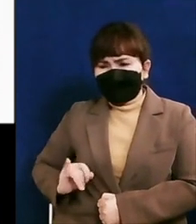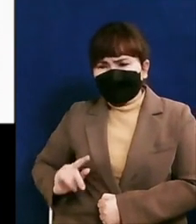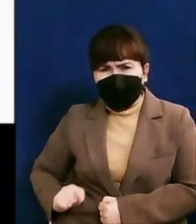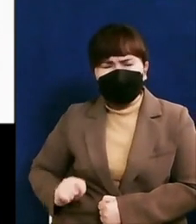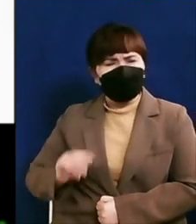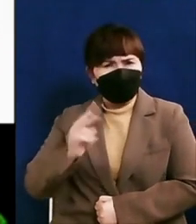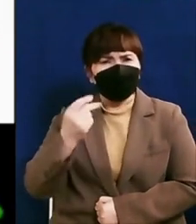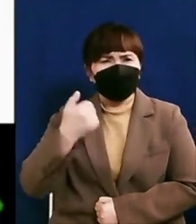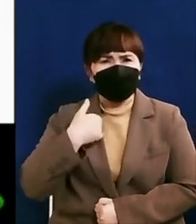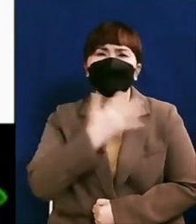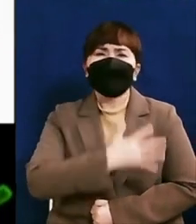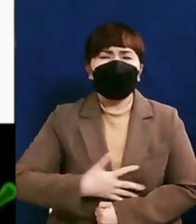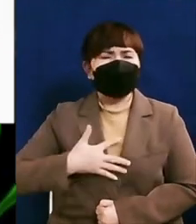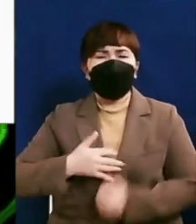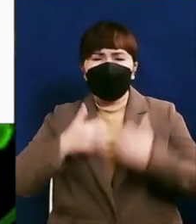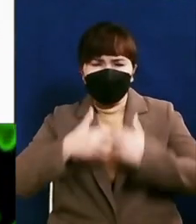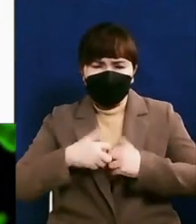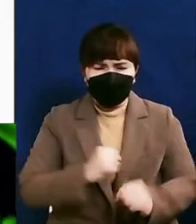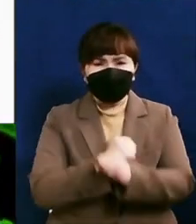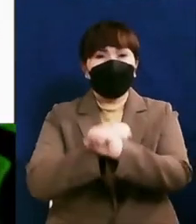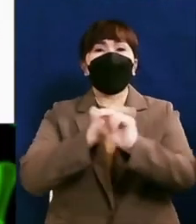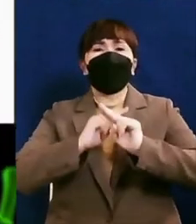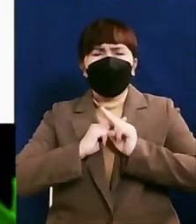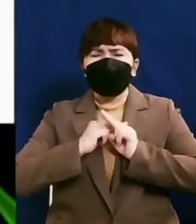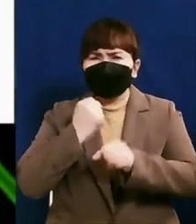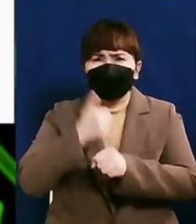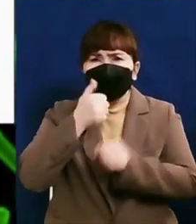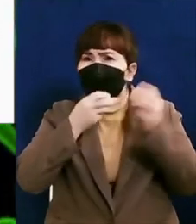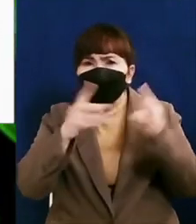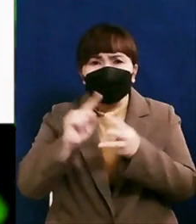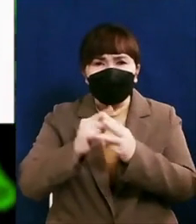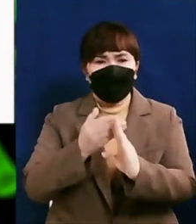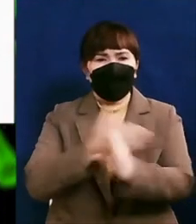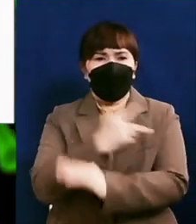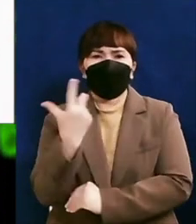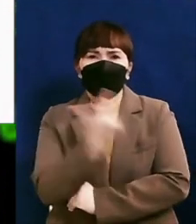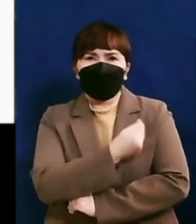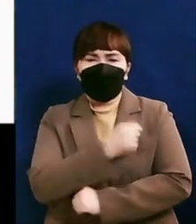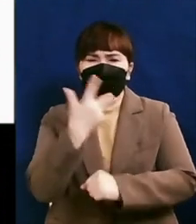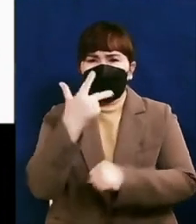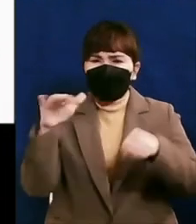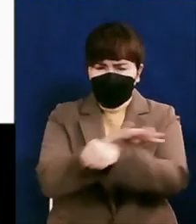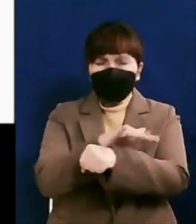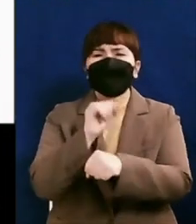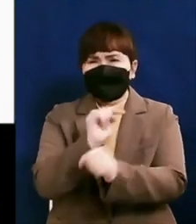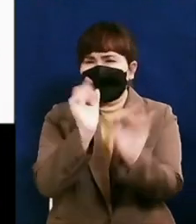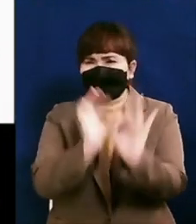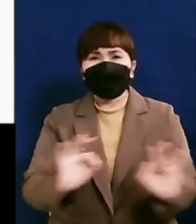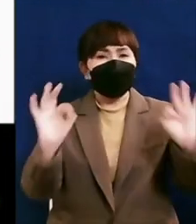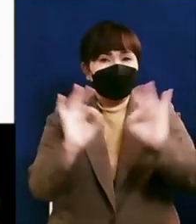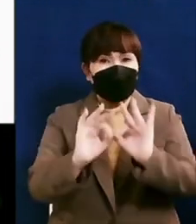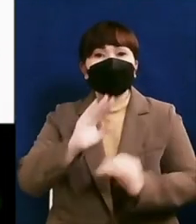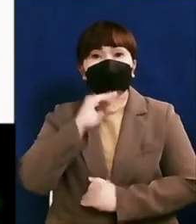เรามีโรงงานผลิตยาอยู่แล้วนะครับการได้รับวัคซีนเนี่ยนะครับโดยเฉพาะได้รับวัคซีนครบ3เข็มเนี่ยนะเมื่อเ